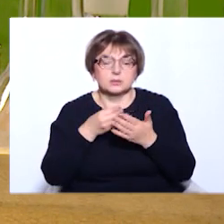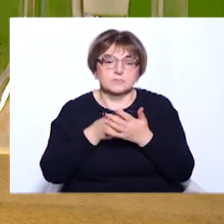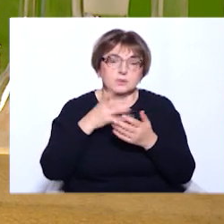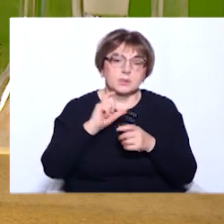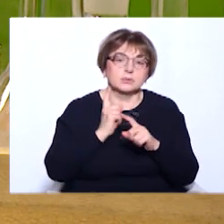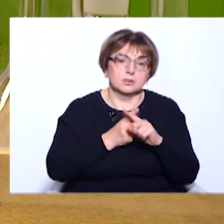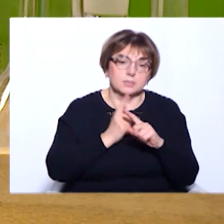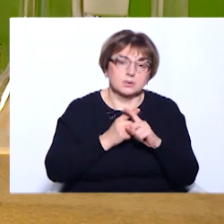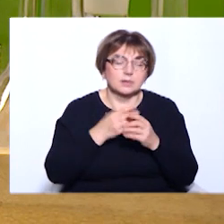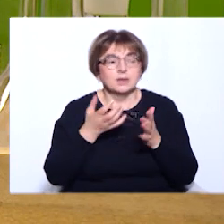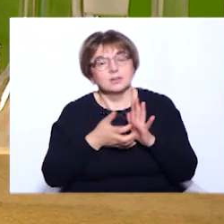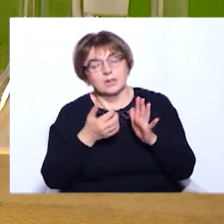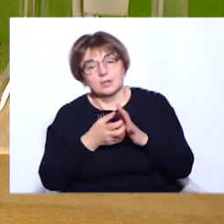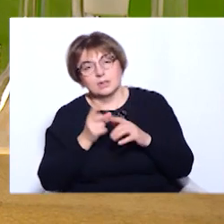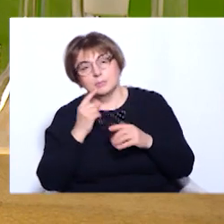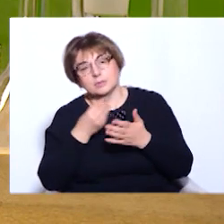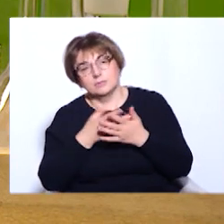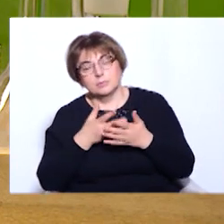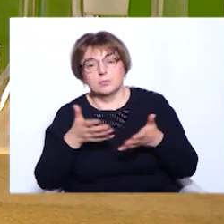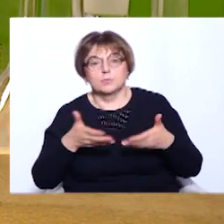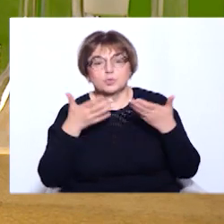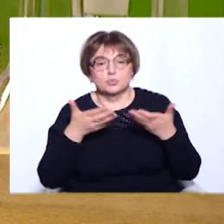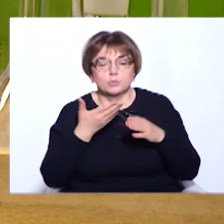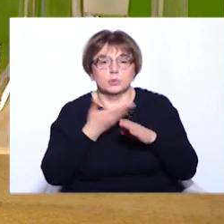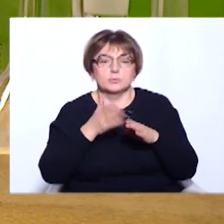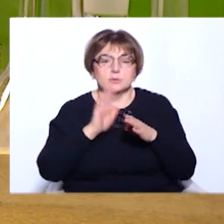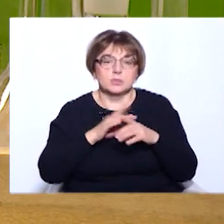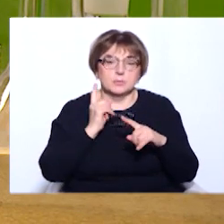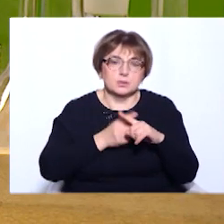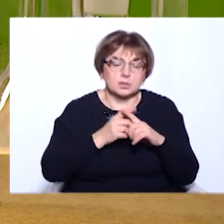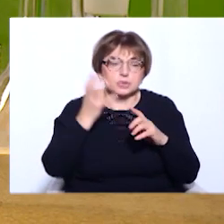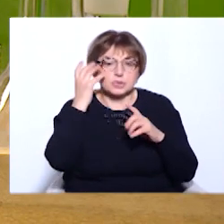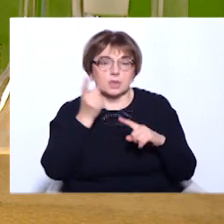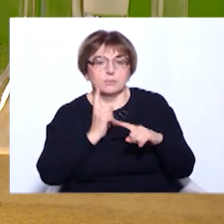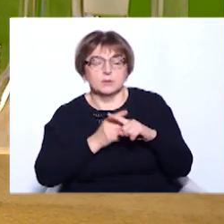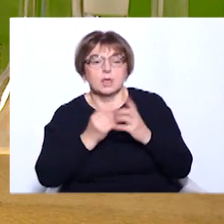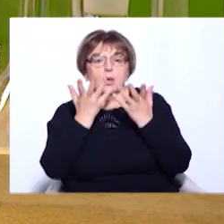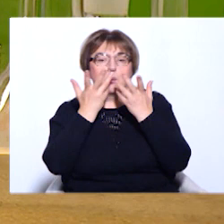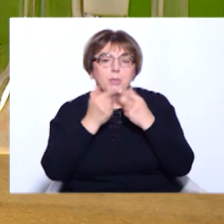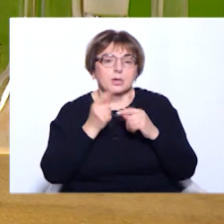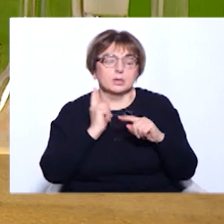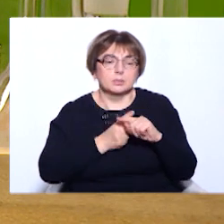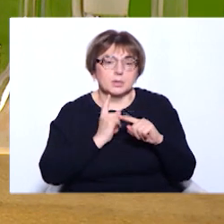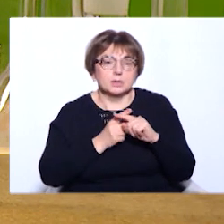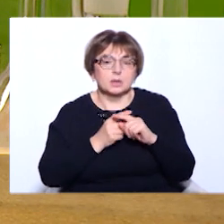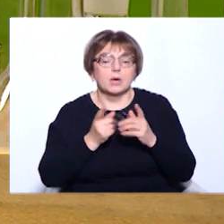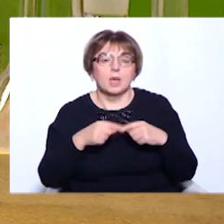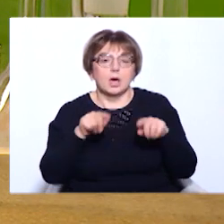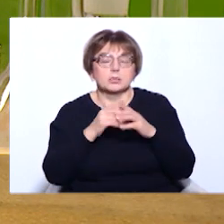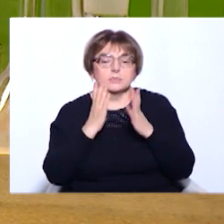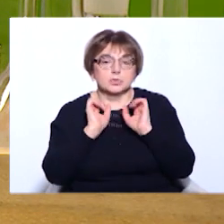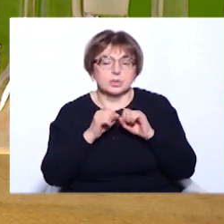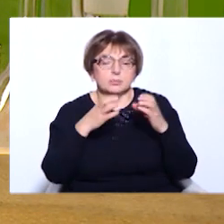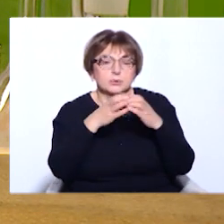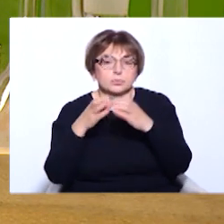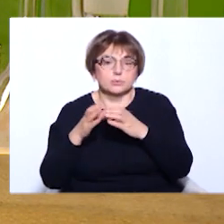ძვირფასი მეტალები და ნაკლებად ძვირფასი მეტალები, მსუბუქი მეტალები და მძიმე მეტალები, შავი მეტალები და ფერადი მეტალები. ასევე